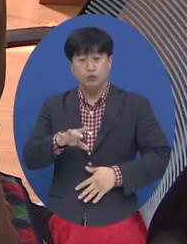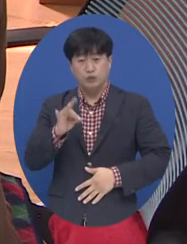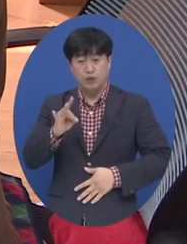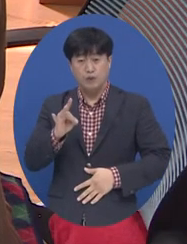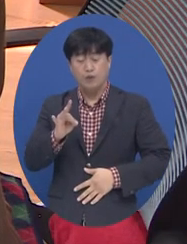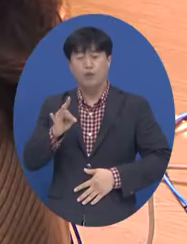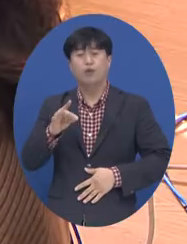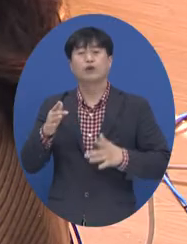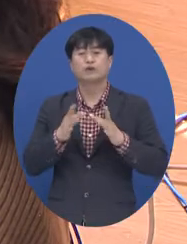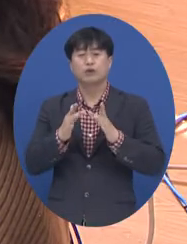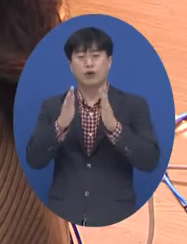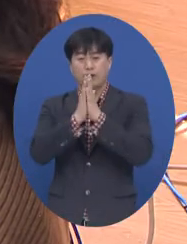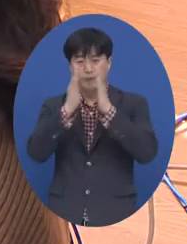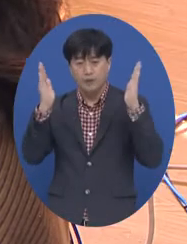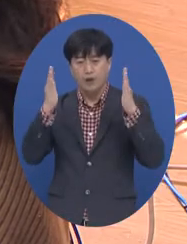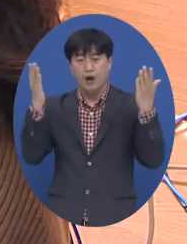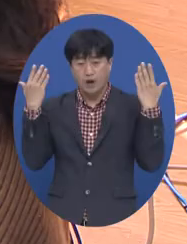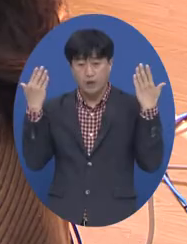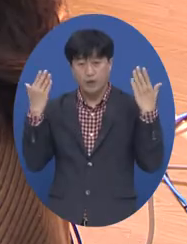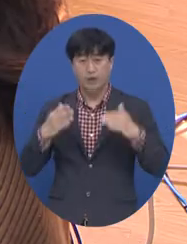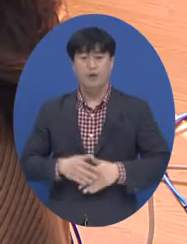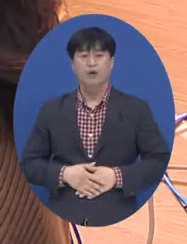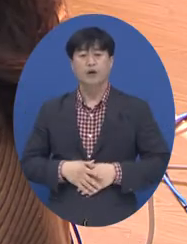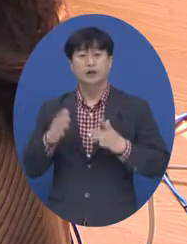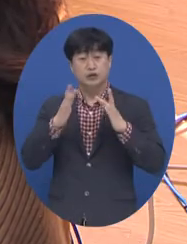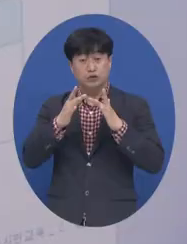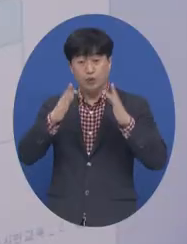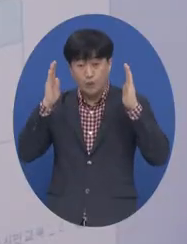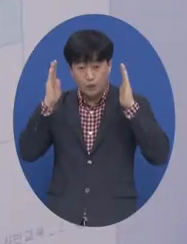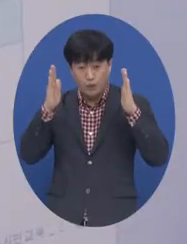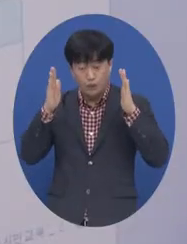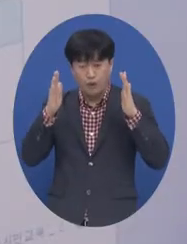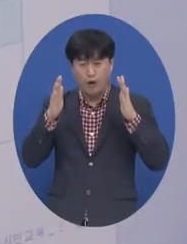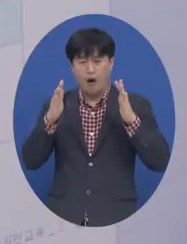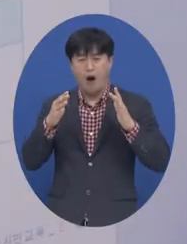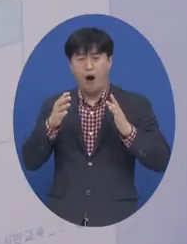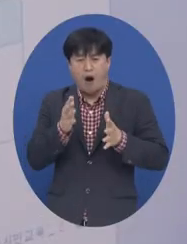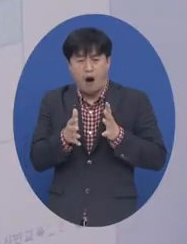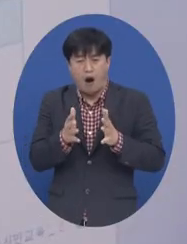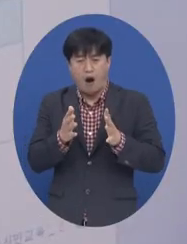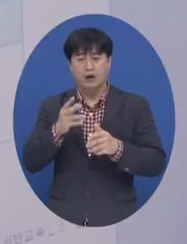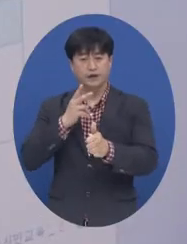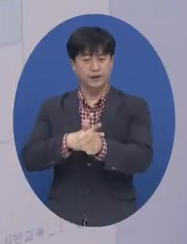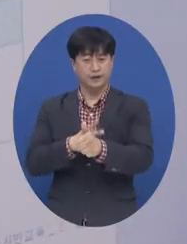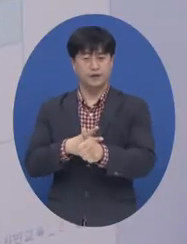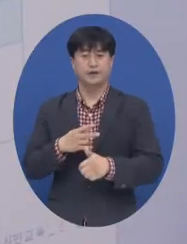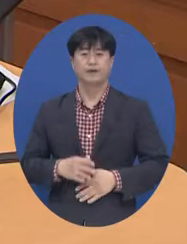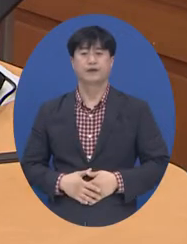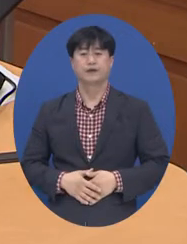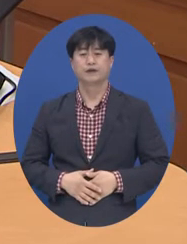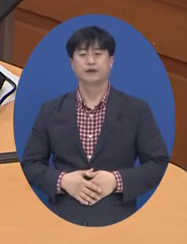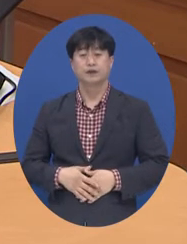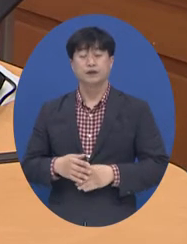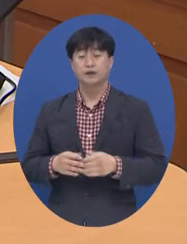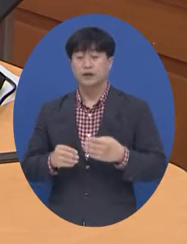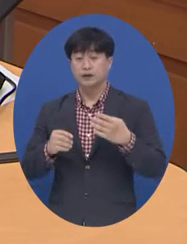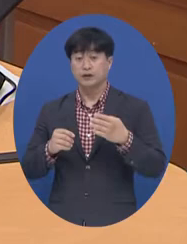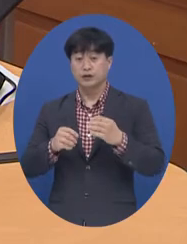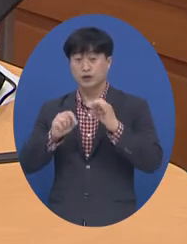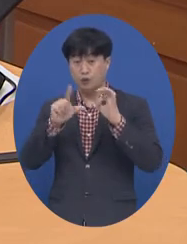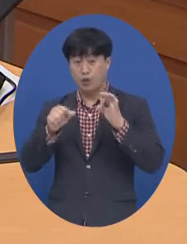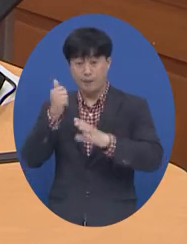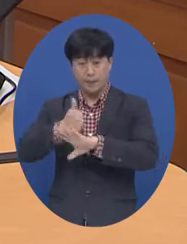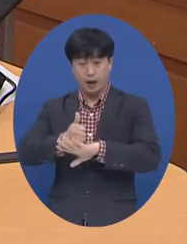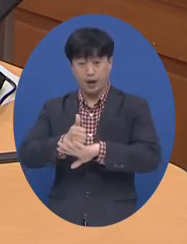초유의 온라인 계약을 맞아 막막하다 던 학교 원격 수업에 진땀을 뺐던 교사들 지난달 말